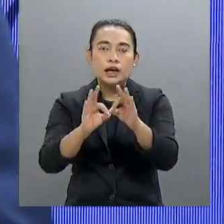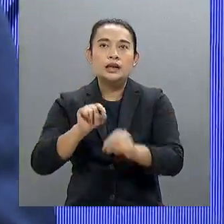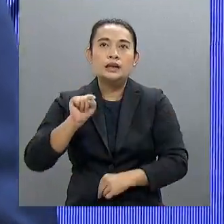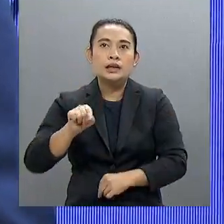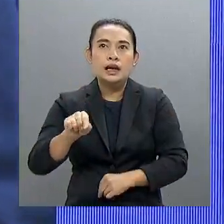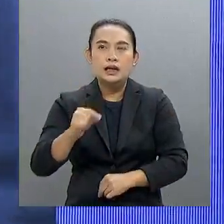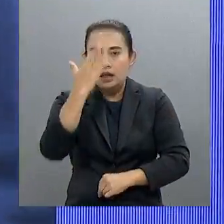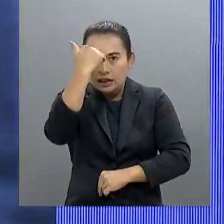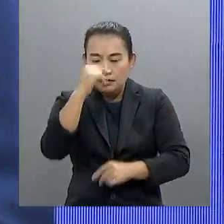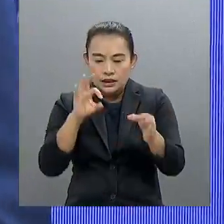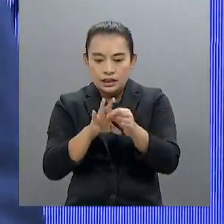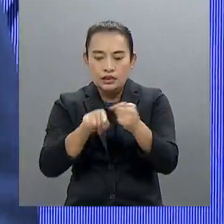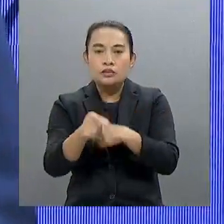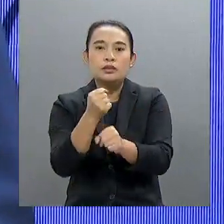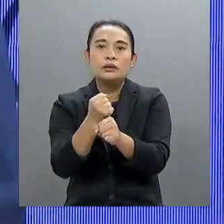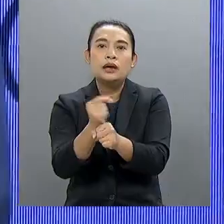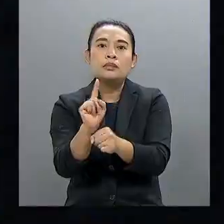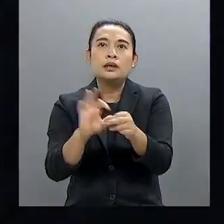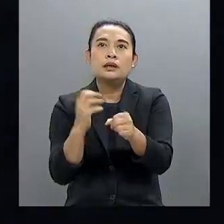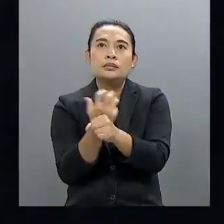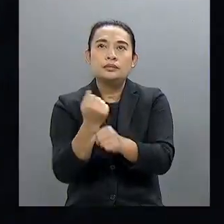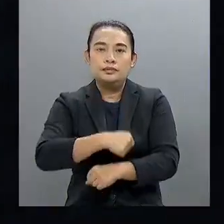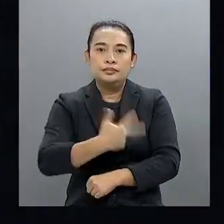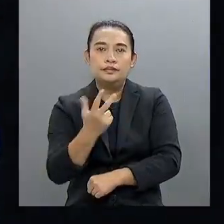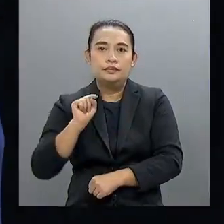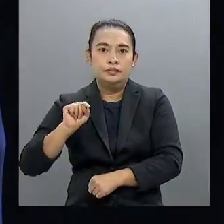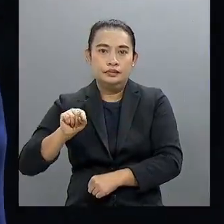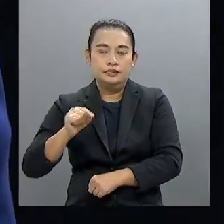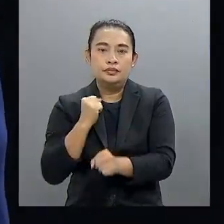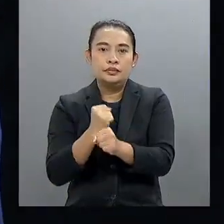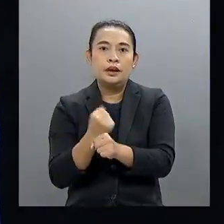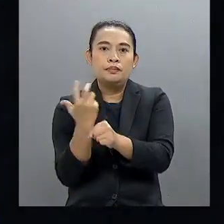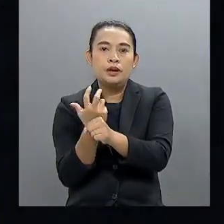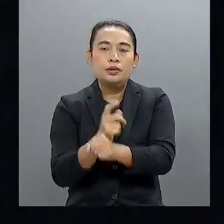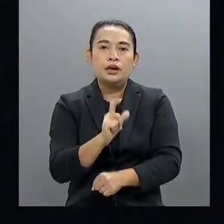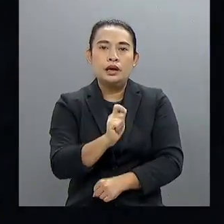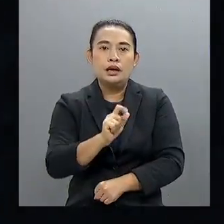ทีวีจะทำหน้าที่เป็นพื้นที่ที่เชื่อมต่อระหว่างการเรียนรู้ในบ้านกับการเรียนรู้ในโรงเรียนนะคะเพื่อทำให้การเรียนรู้เนี่ยเรียกว่าไปสู่การเรียนรู้ที่ไม่มีวันสิ้นสุดนะคะนี่คือเป้าหมายเบื้องต้นเลยนะคะเป้าหมายที่เรียกว่าเป็นระยะความจำเป็นแล้วกันนะคะแล้วก็อาจจะบอกเป็นตัวเร่งที่ทำให้ThaiPBSเนี่ยทำ altวีออกมาให้ทันในช่วงนี้ก็คือภาวะโควิชที่ที่เกิดขึ้นนะคะที่เรียกว่าเป็นวิกฤตและทำให้เด็กต้องหยุดเรียนอันนี้เป็นหน้าที่ของเราเลยในการที่จะได้ว่าเปิดพื้นที่การเรียนรู้ให้กับเด็กๆในช่วงที่เด็กหยุดเรียนนะคะแล้วยังไม่ใช่เพียงแค่นั้นโรมองว่าอันนี้เป็นโอกาสนะคะเนื่องจากว่าทุกอย่างเนี่ยกลับเข้าสู่ชีวิตวิธีใหม่หมดการเรียนรู้ก็เช่นกันก็ต้องปรับตัวอย่างรวดเร็วเข้าสู่การเรียนรู้แบบใหม่อีกเป้าหมายหนึ่งก็คือวิสัยทัศน์